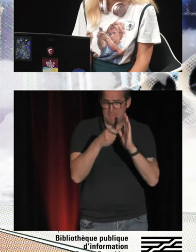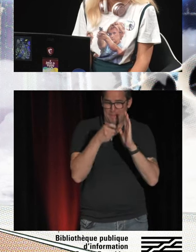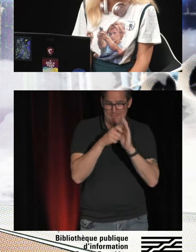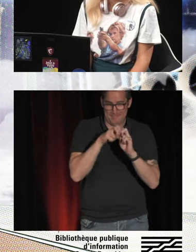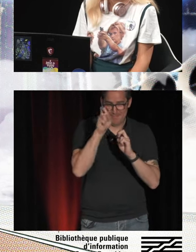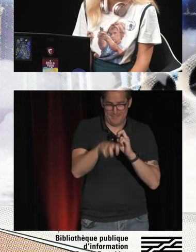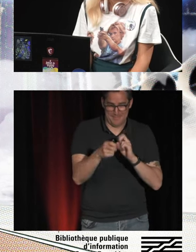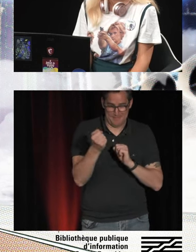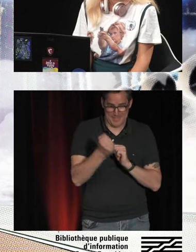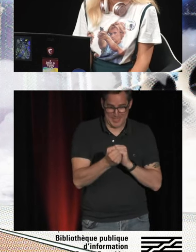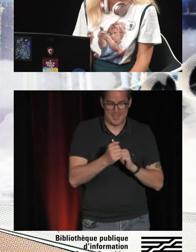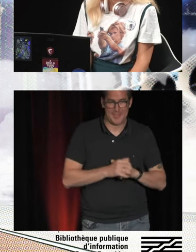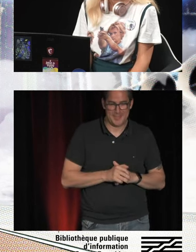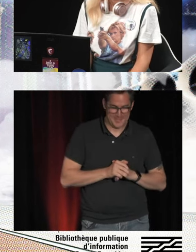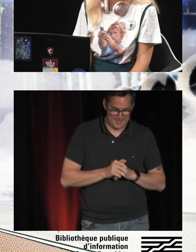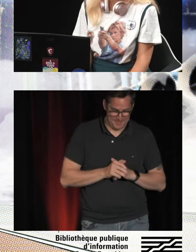Ici, là.